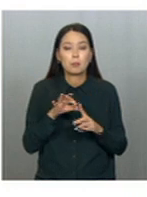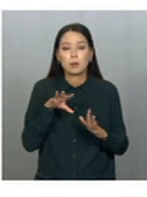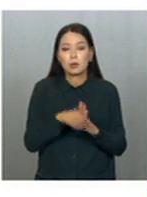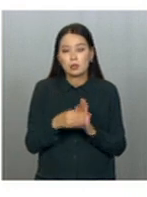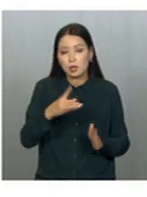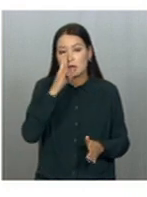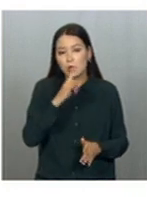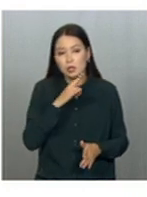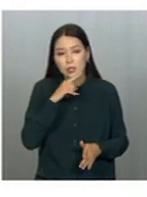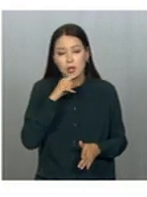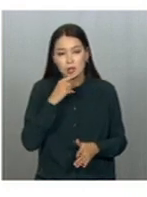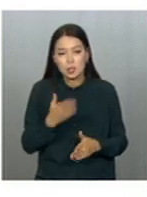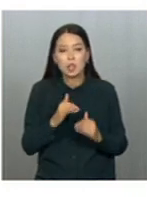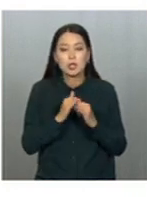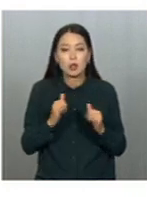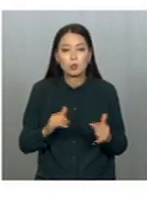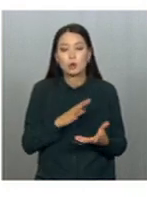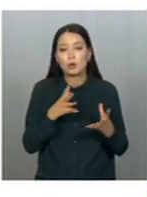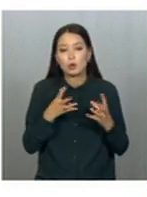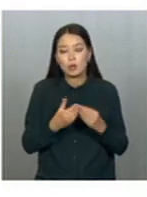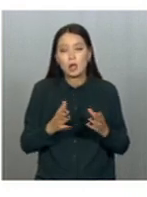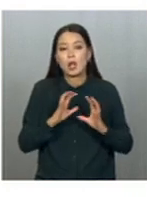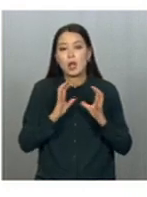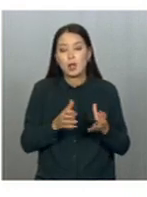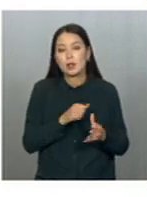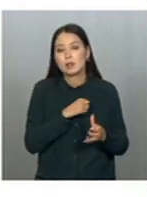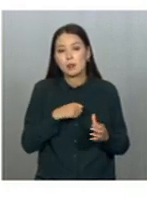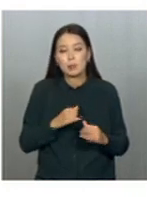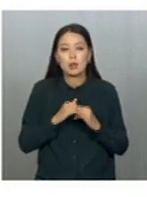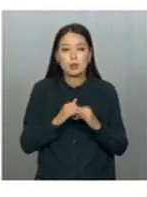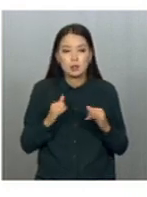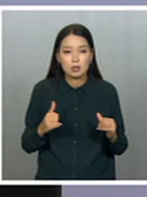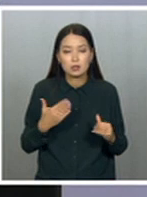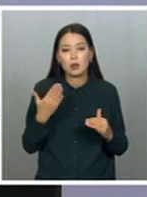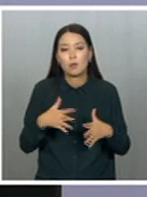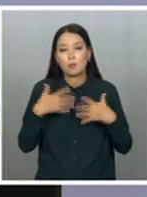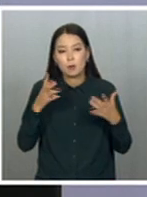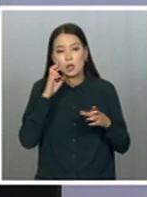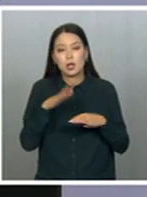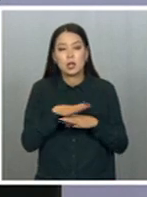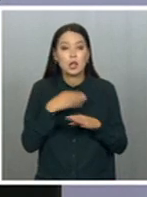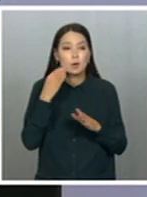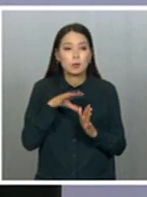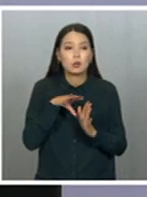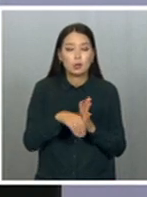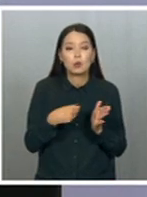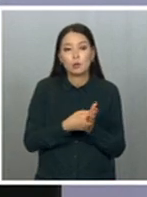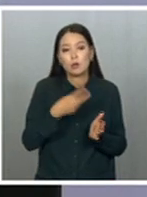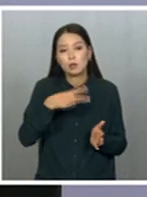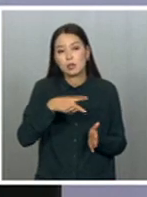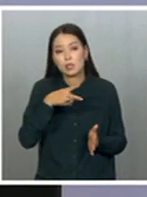Қазақстан экономикалық даму жөнінен әлемдегі ең дамыған 30 елдің қатарына 2050 жылға